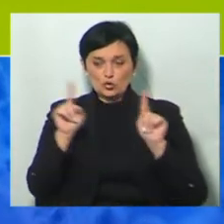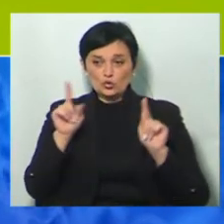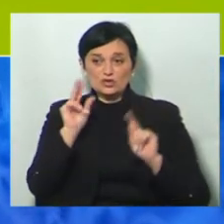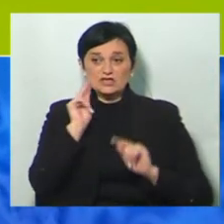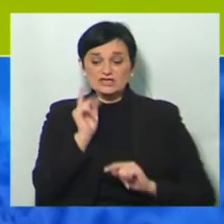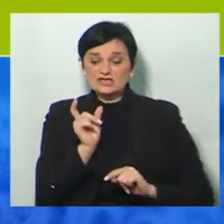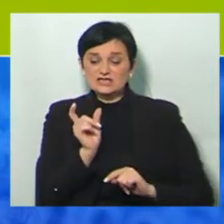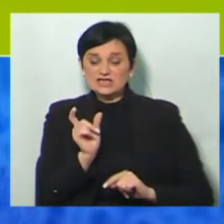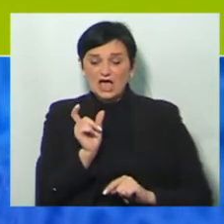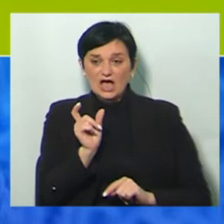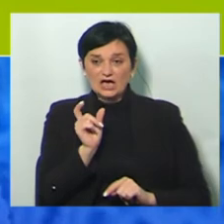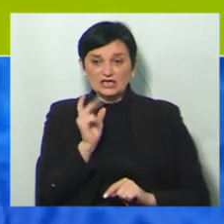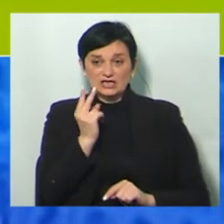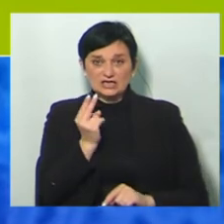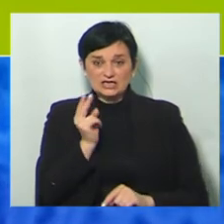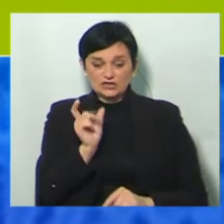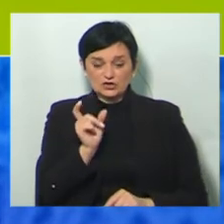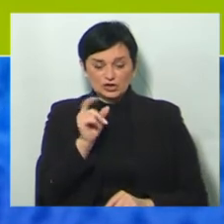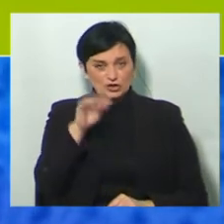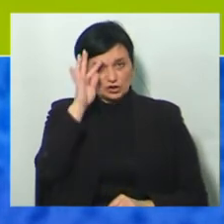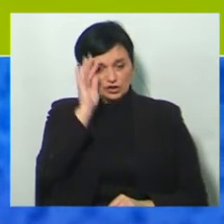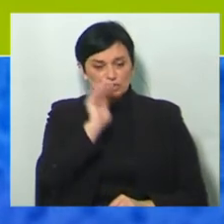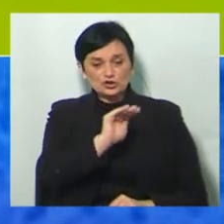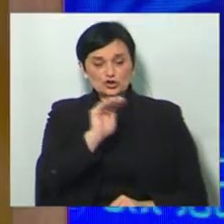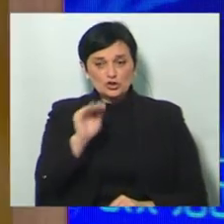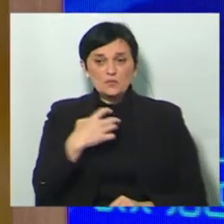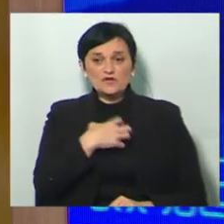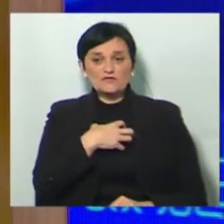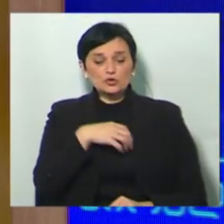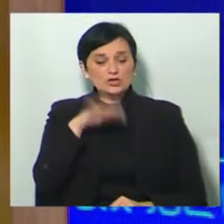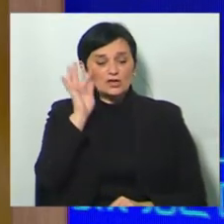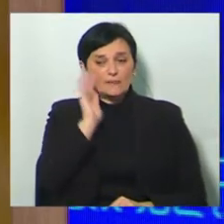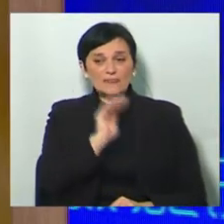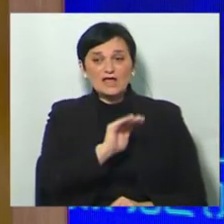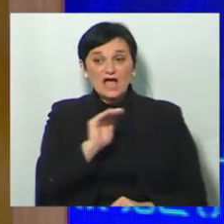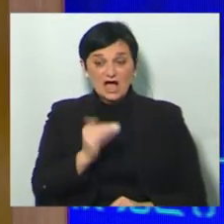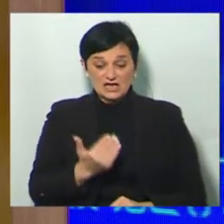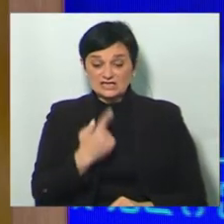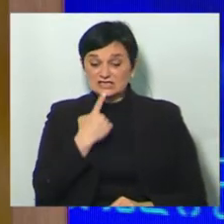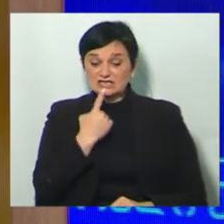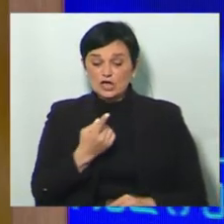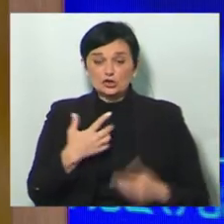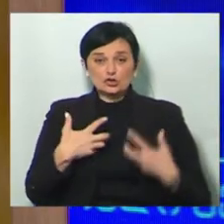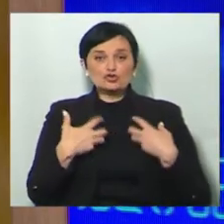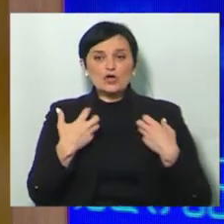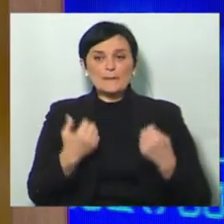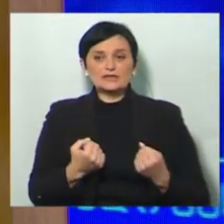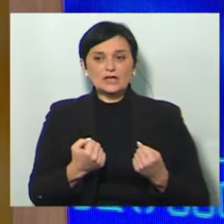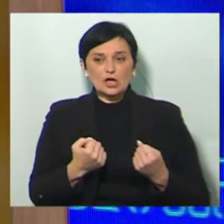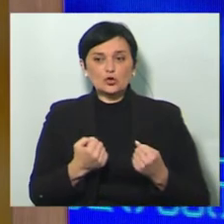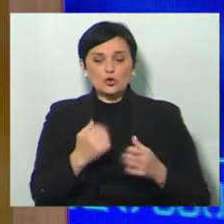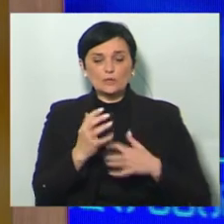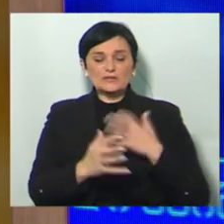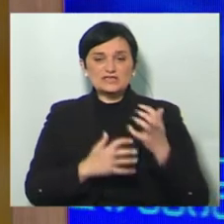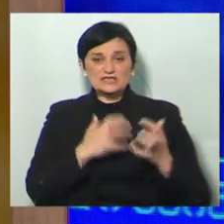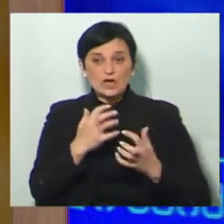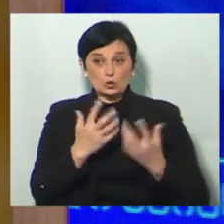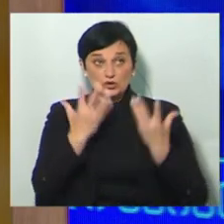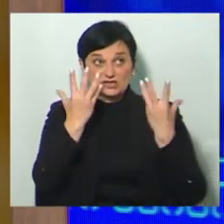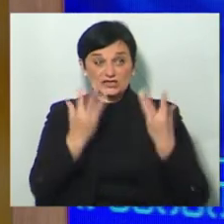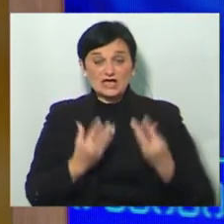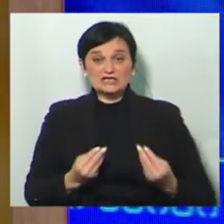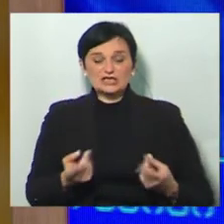თარიღის შესახსენებლად, მაგრამ კიდევ უფრო მნიშვნელოვანია გაგახსენოთ, რომ წელს ჯართობის საერთაშორისო